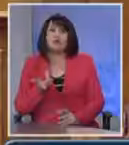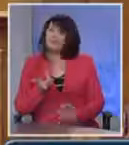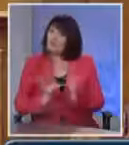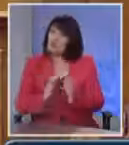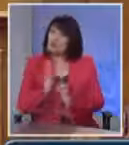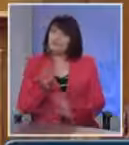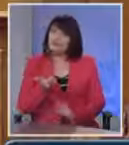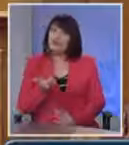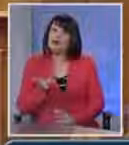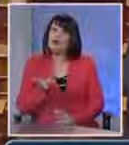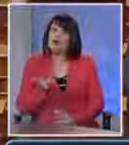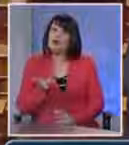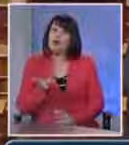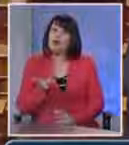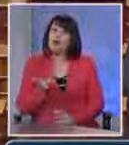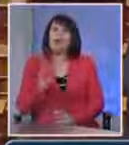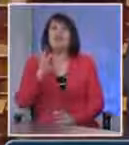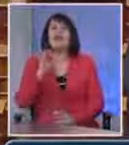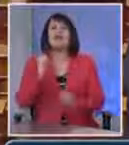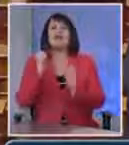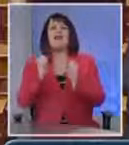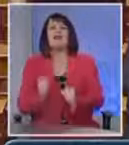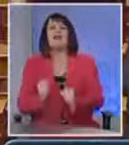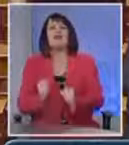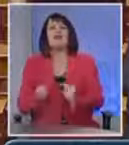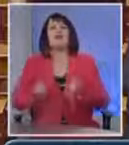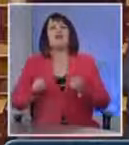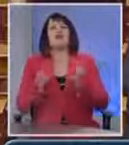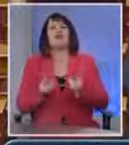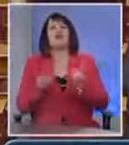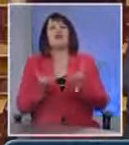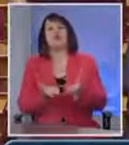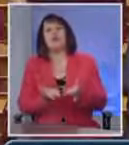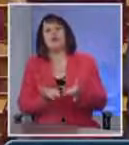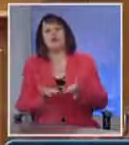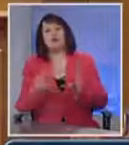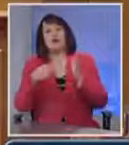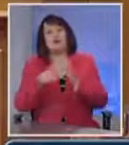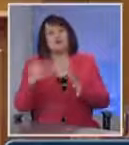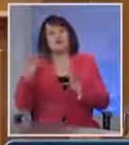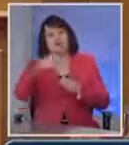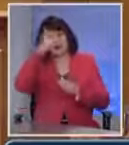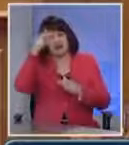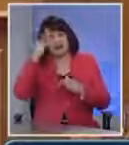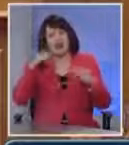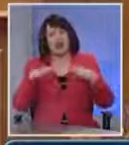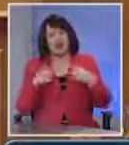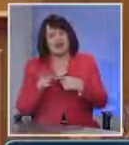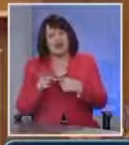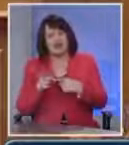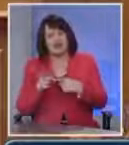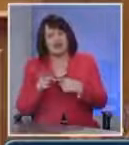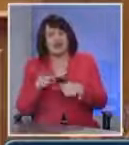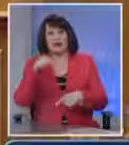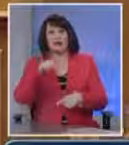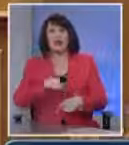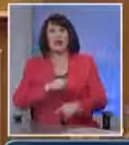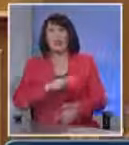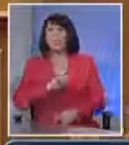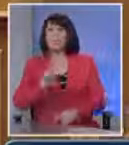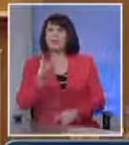είναι προοδευτικό να είσαι με τον πόνους των 50 εδρών το καλοκαίρι του 15, αλλά να είσαι εναντίον του πόνους